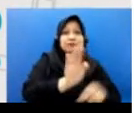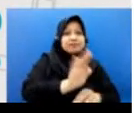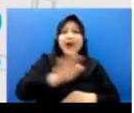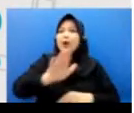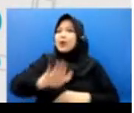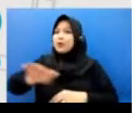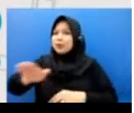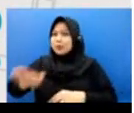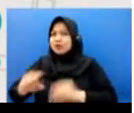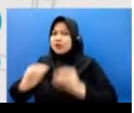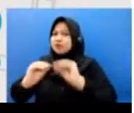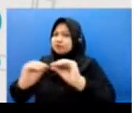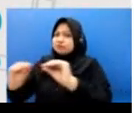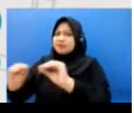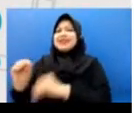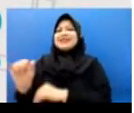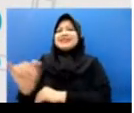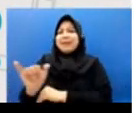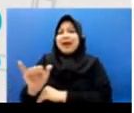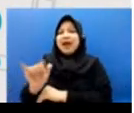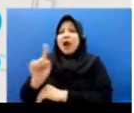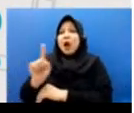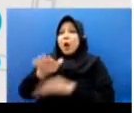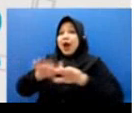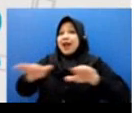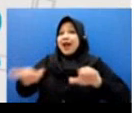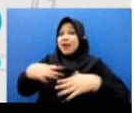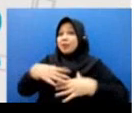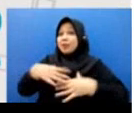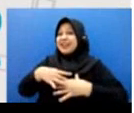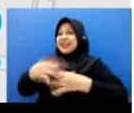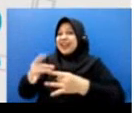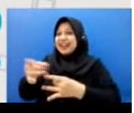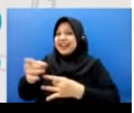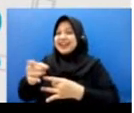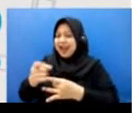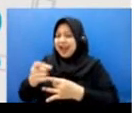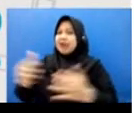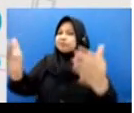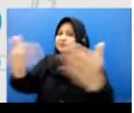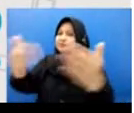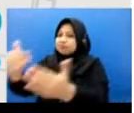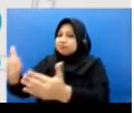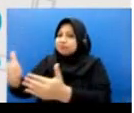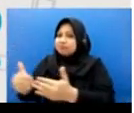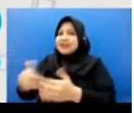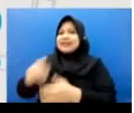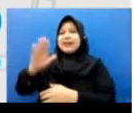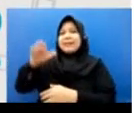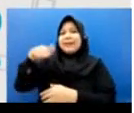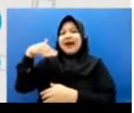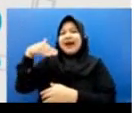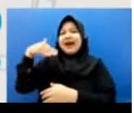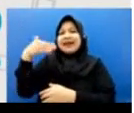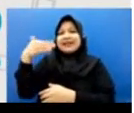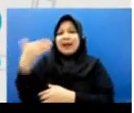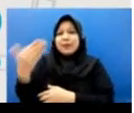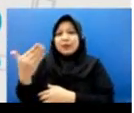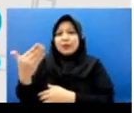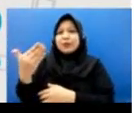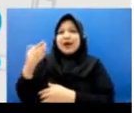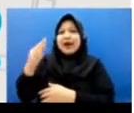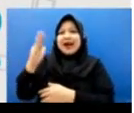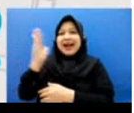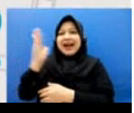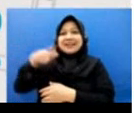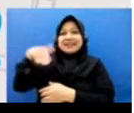passionnya di teknologi itu sangat tinggi, saya kumpulkan. Jadi saya berikan setiap hari Sabtu untuk kita untuk pembekalan,